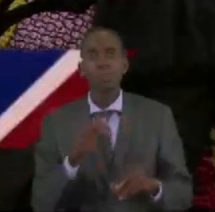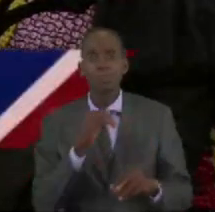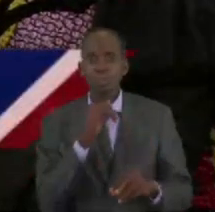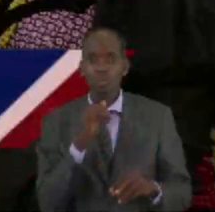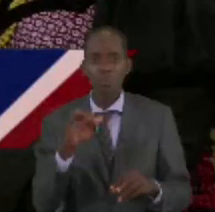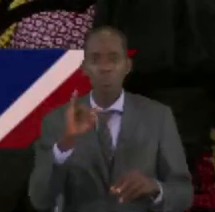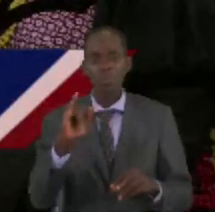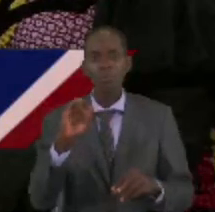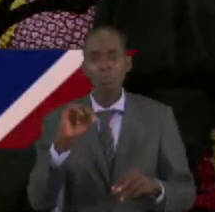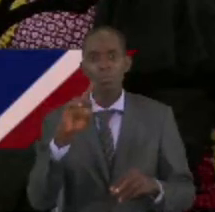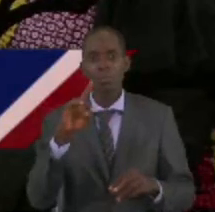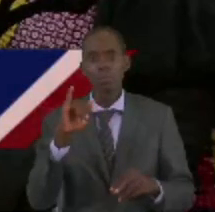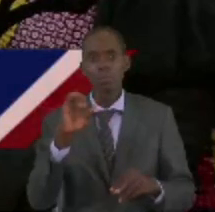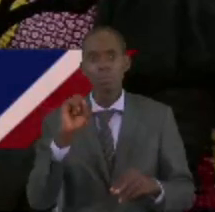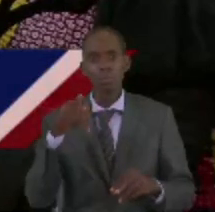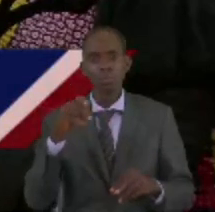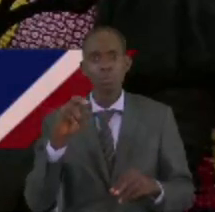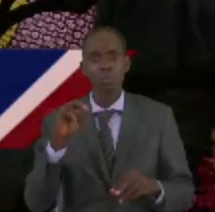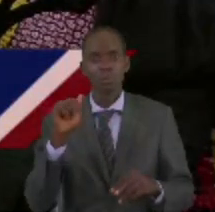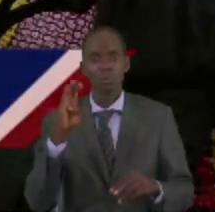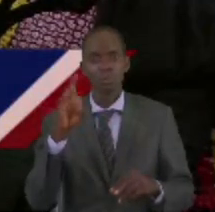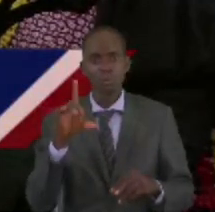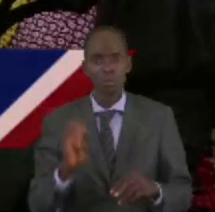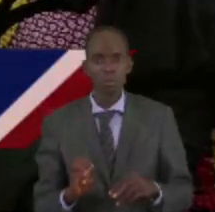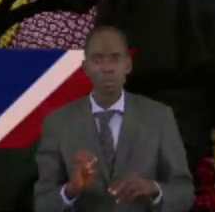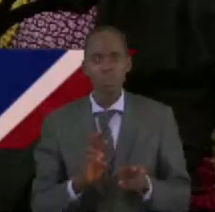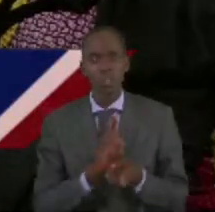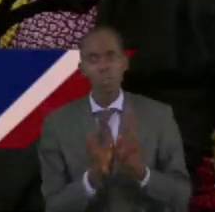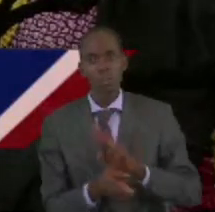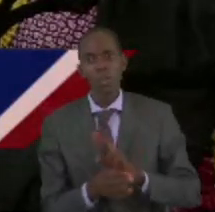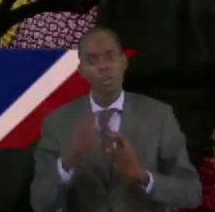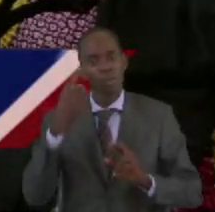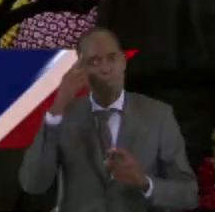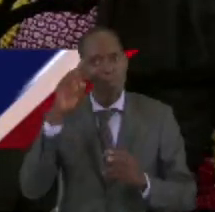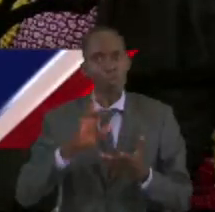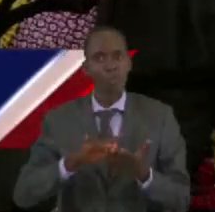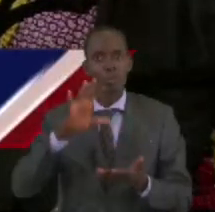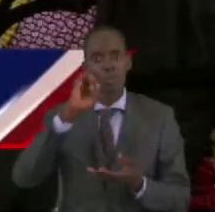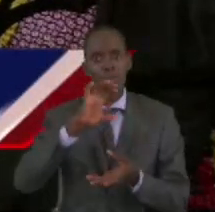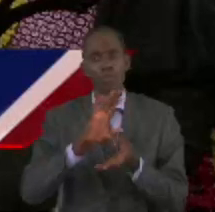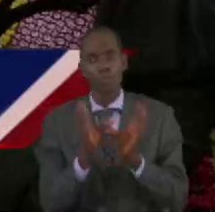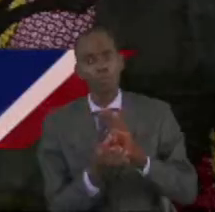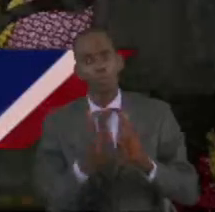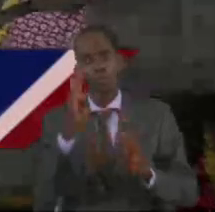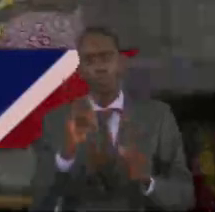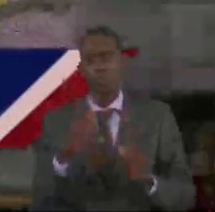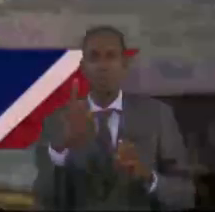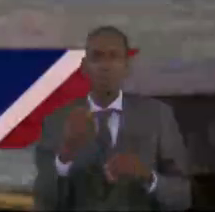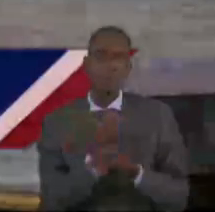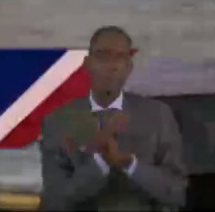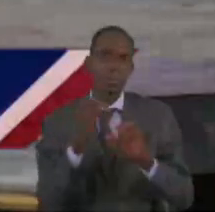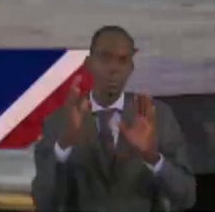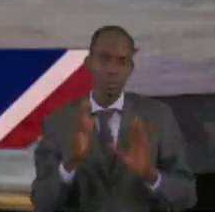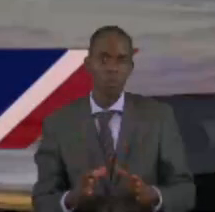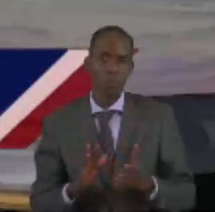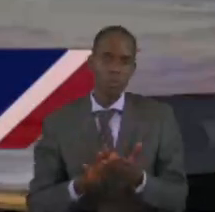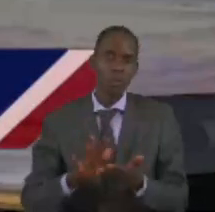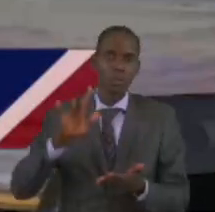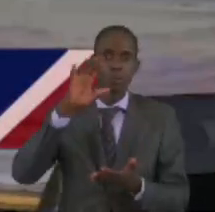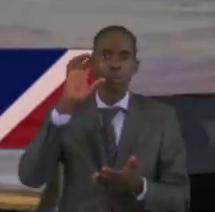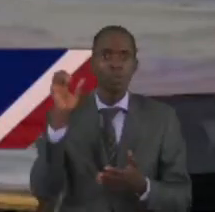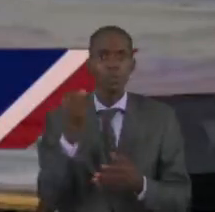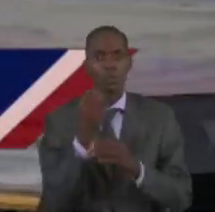ici. La repentance indispensable pour une conversion glorieuse par le